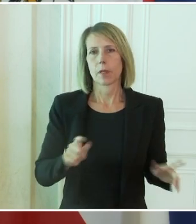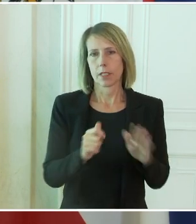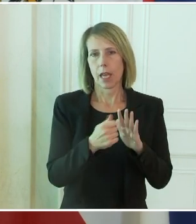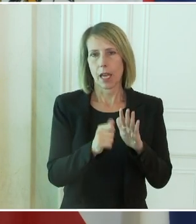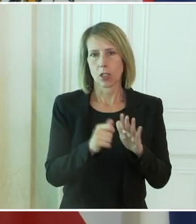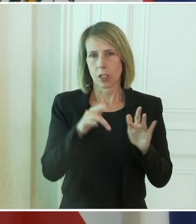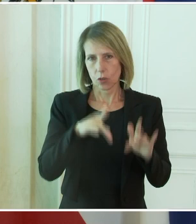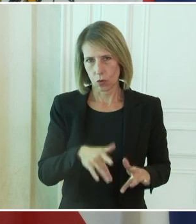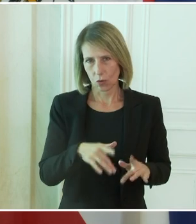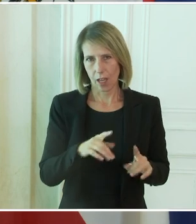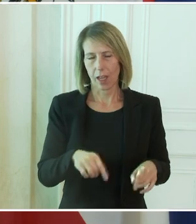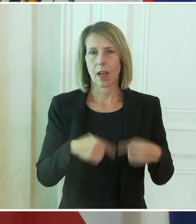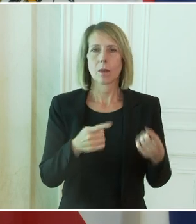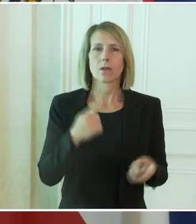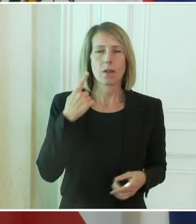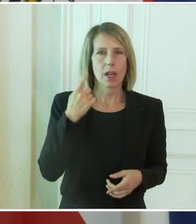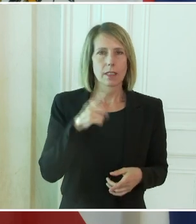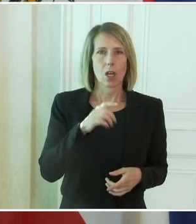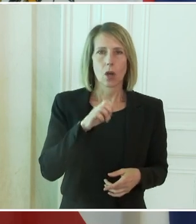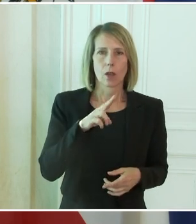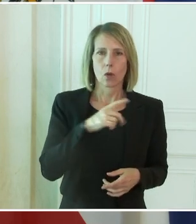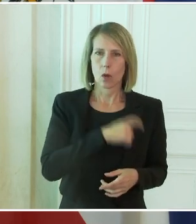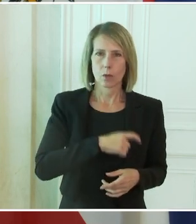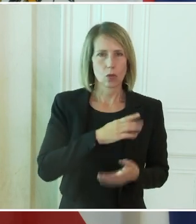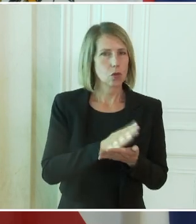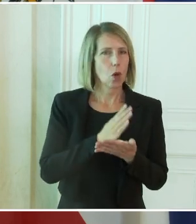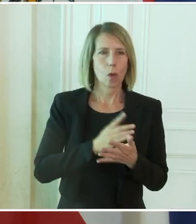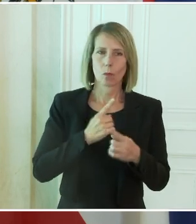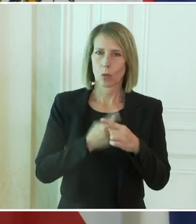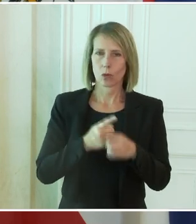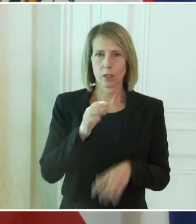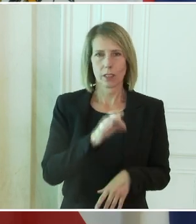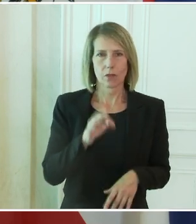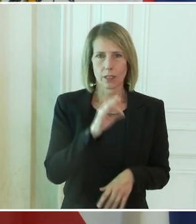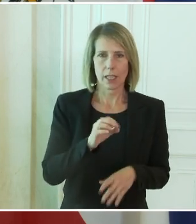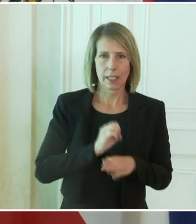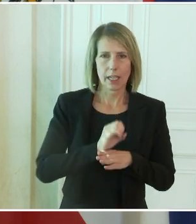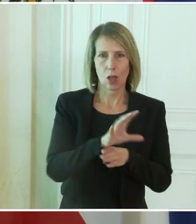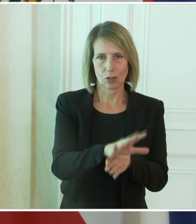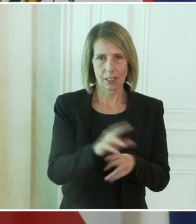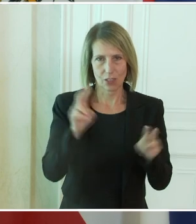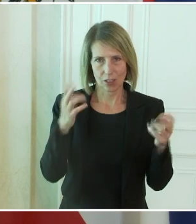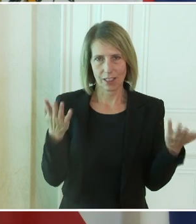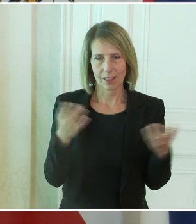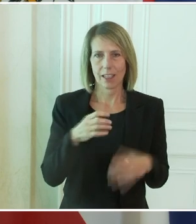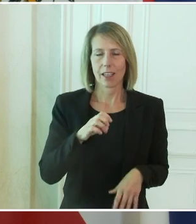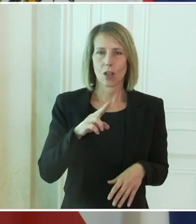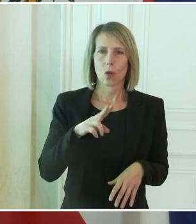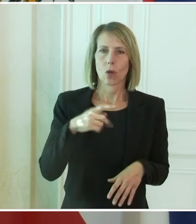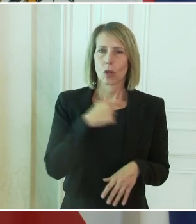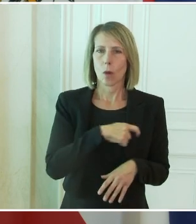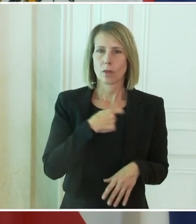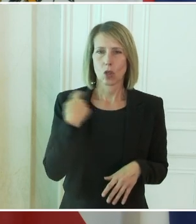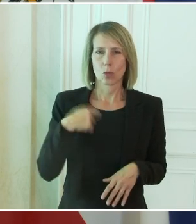Wir wissen aber auch, dass die Europäische Kommission bereits sehr positive Zeichen und Signale auch gesandt hat, dass die Kommissionspräsidentin